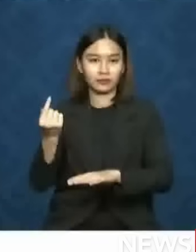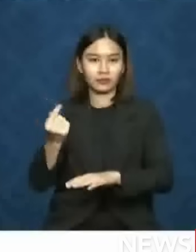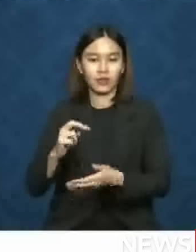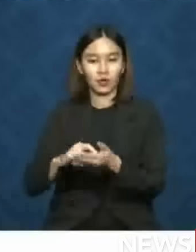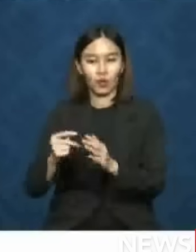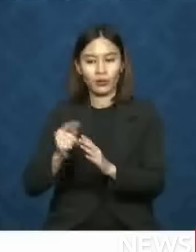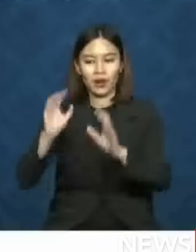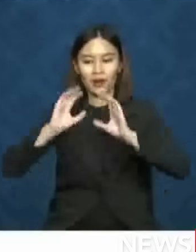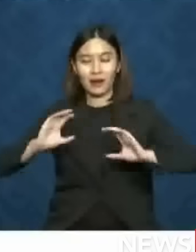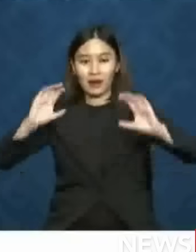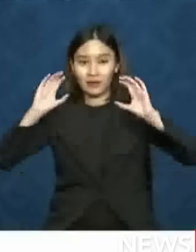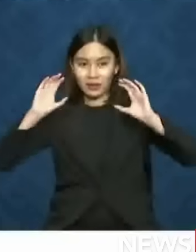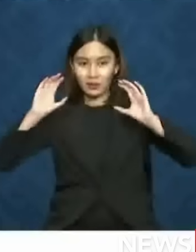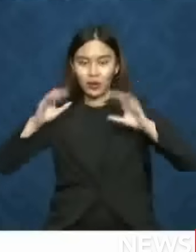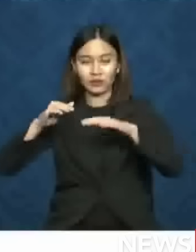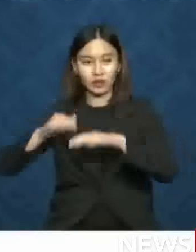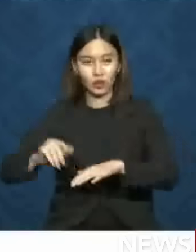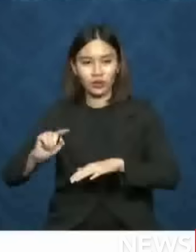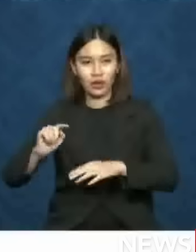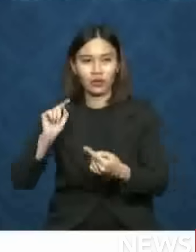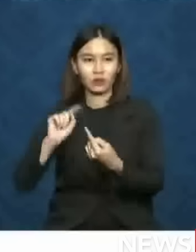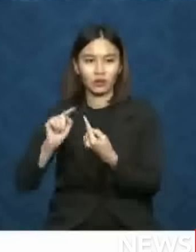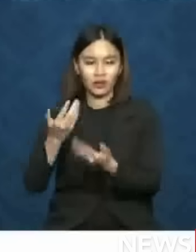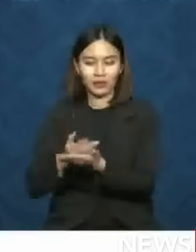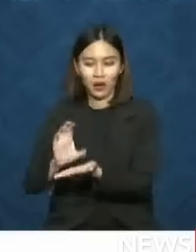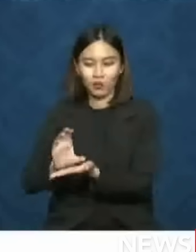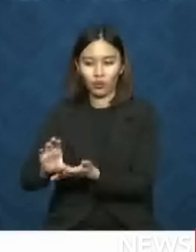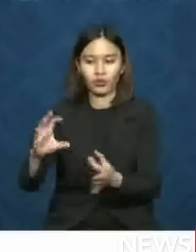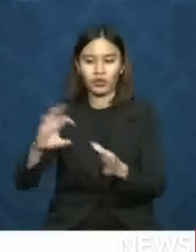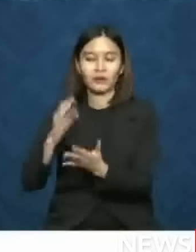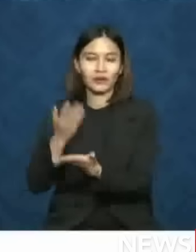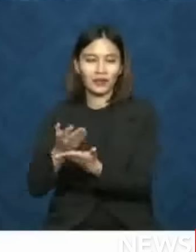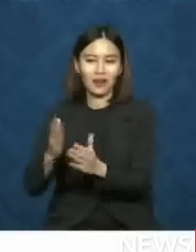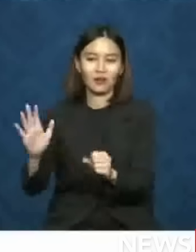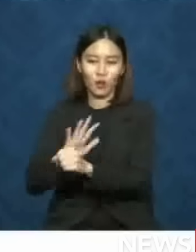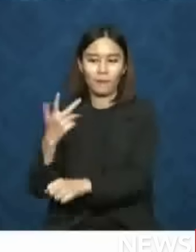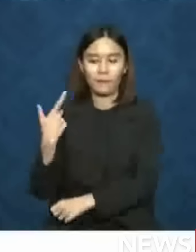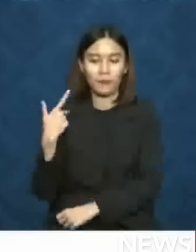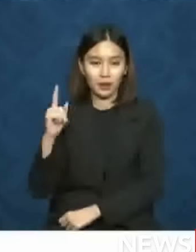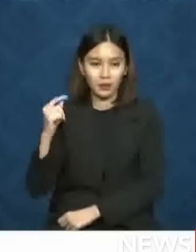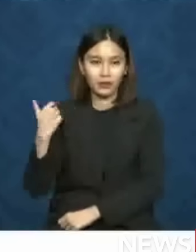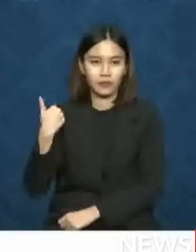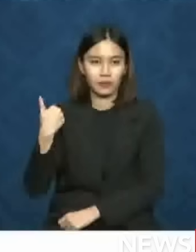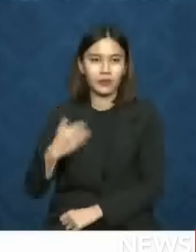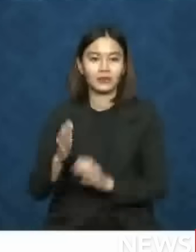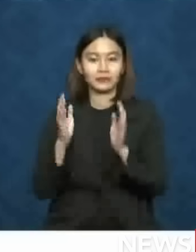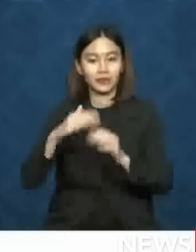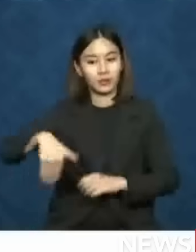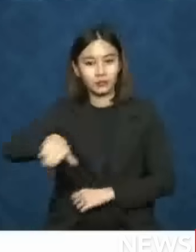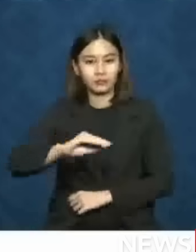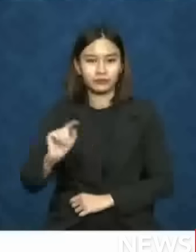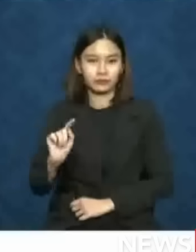คือรัฐบาลจะขาดดุลลดลงซึ่งจะเป็นการลงทุนทางการเงินที่คุ้มค่าทุกท่าน